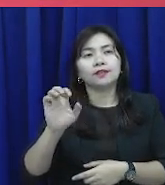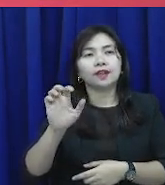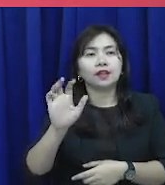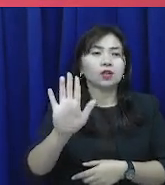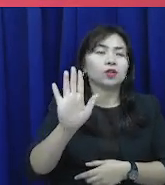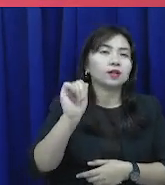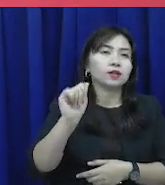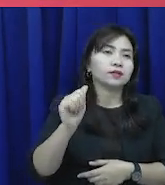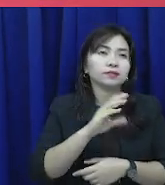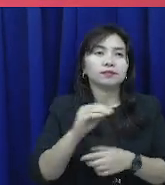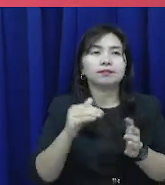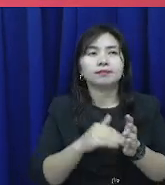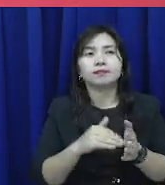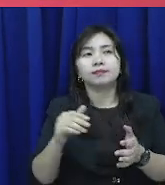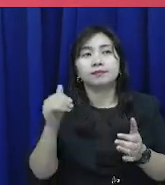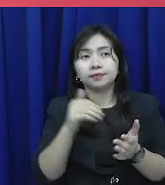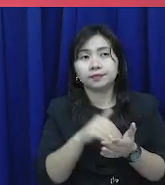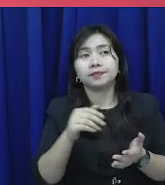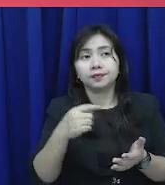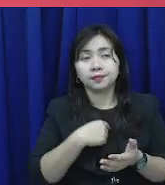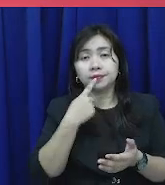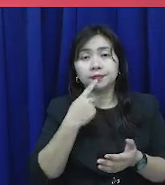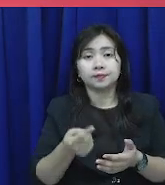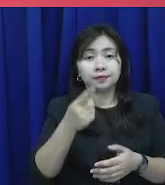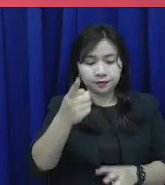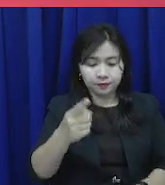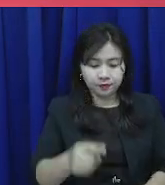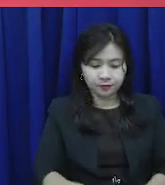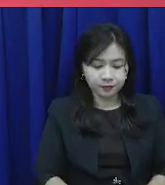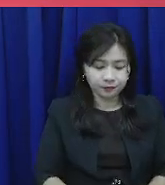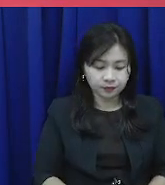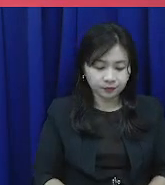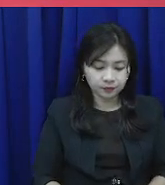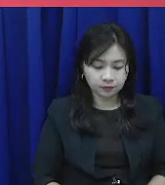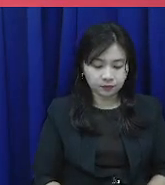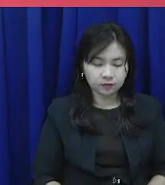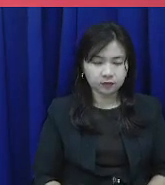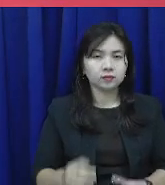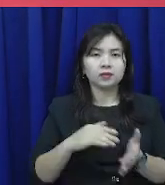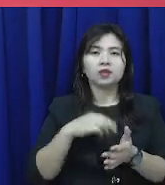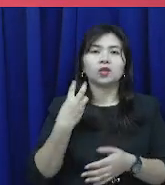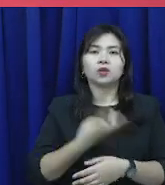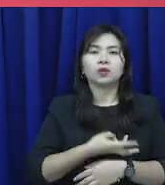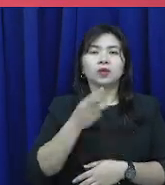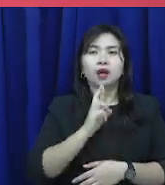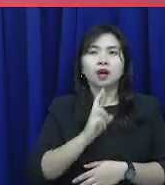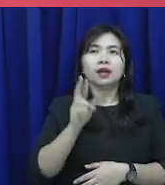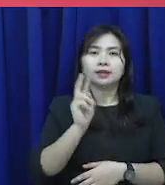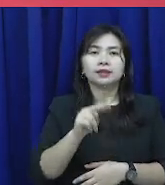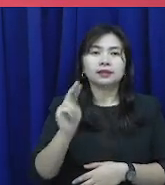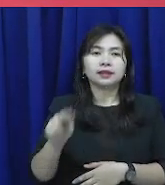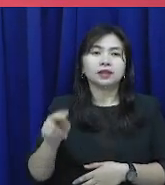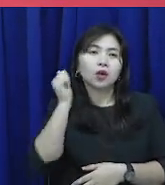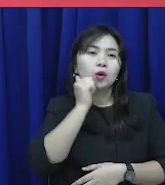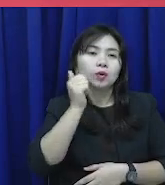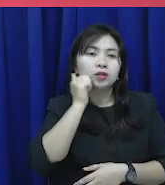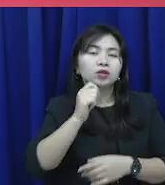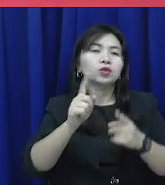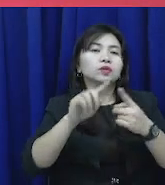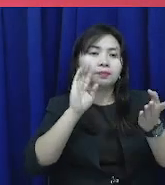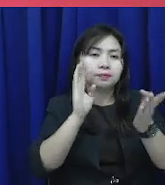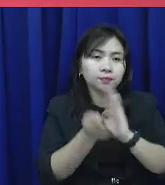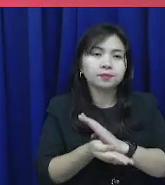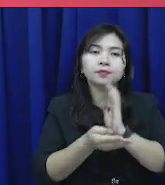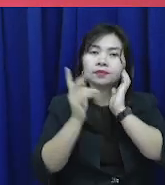napakaimportante again inuulit ko po napakaimportante that we are always prepared you see we